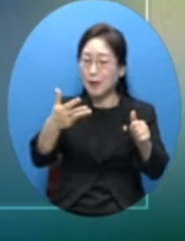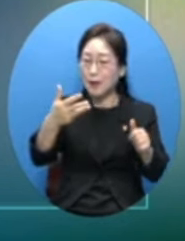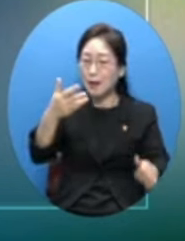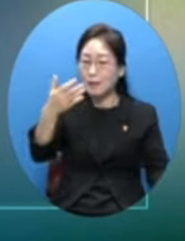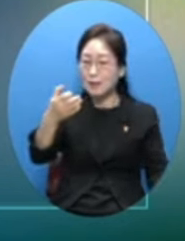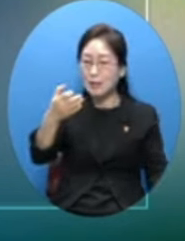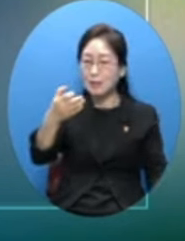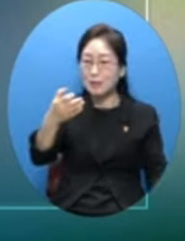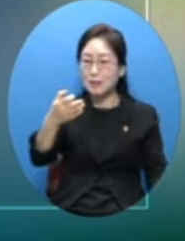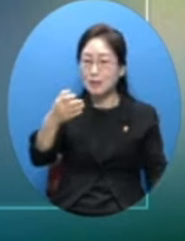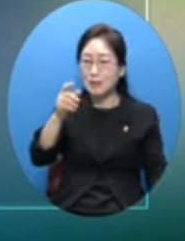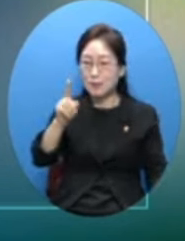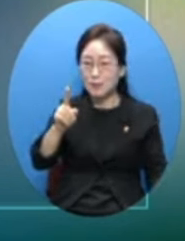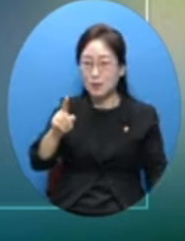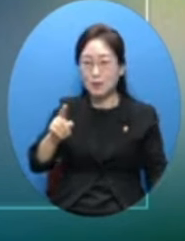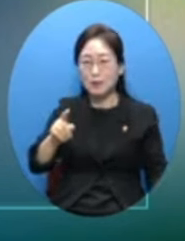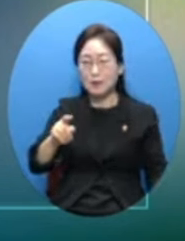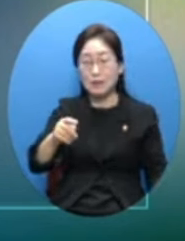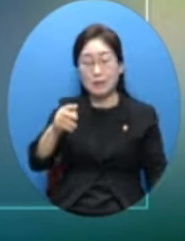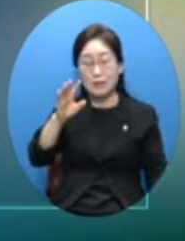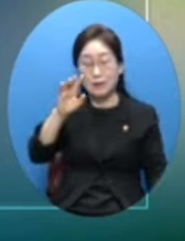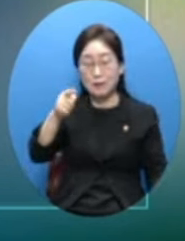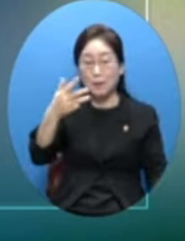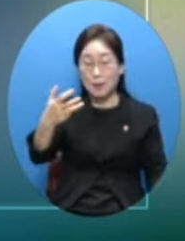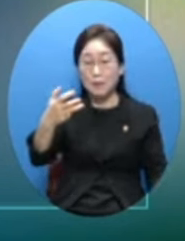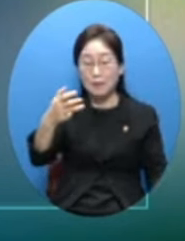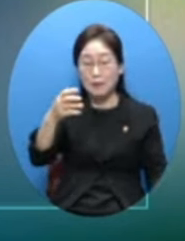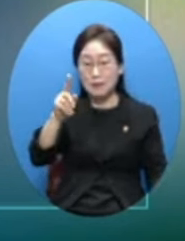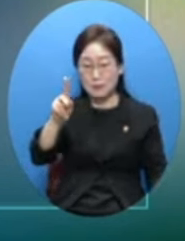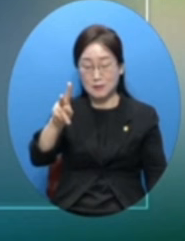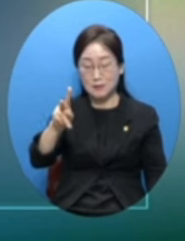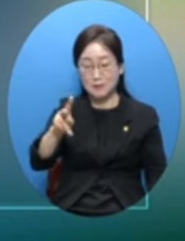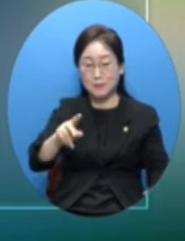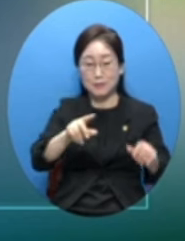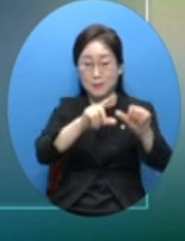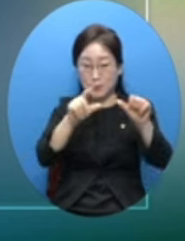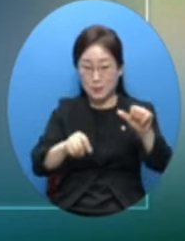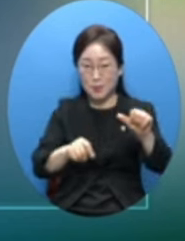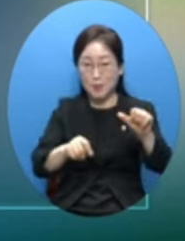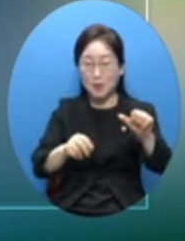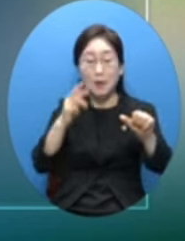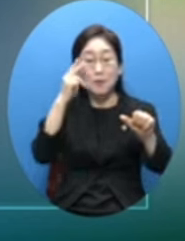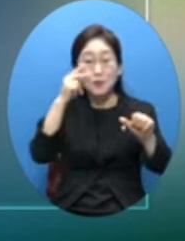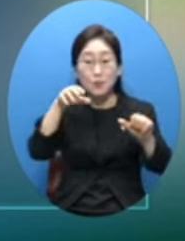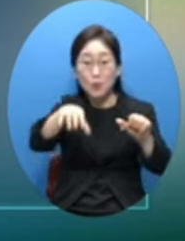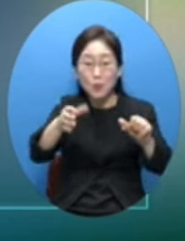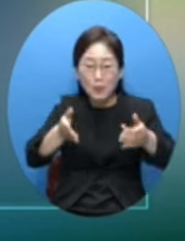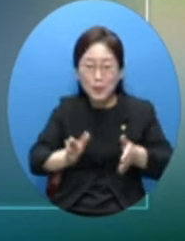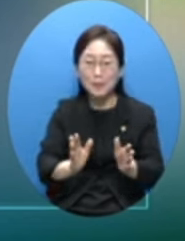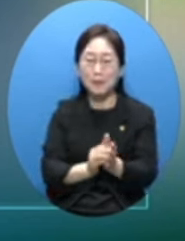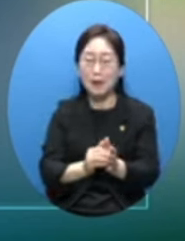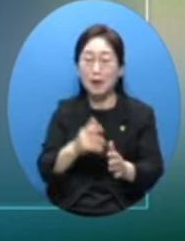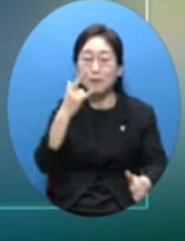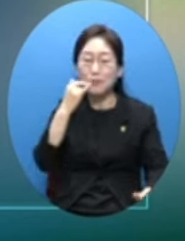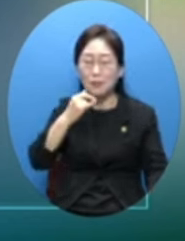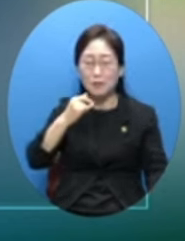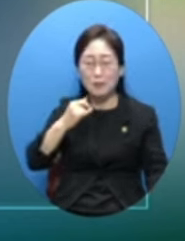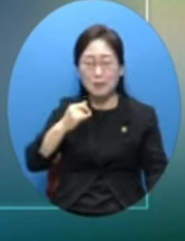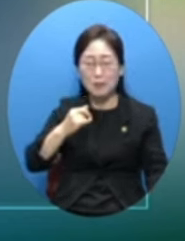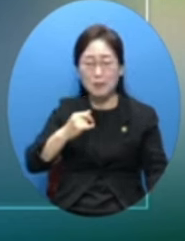1842년 5월 달에 미국 몽고메리 카운티 테네시주에서 태어난 분입니다. 부모님이 일찍